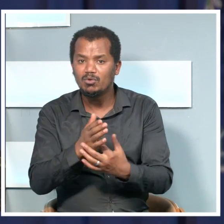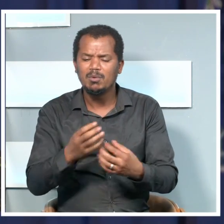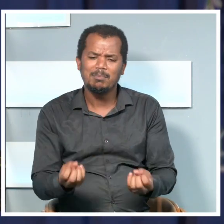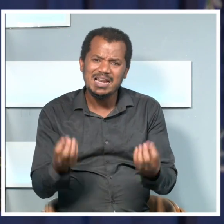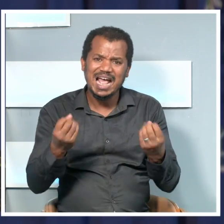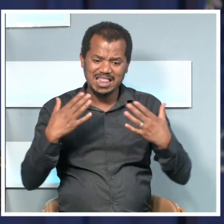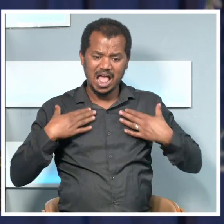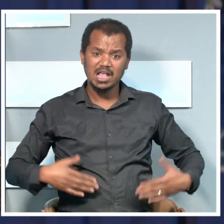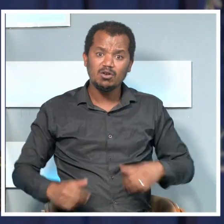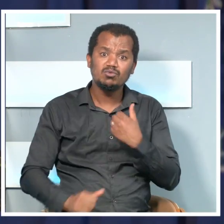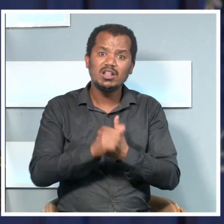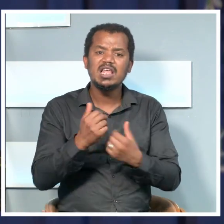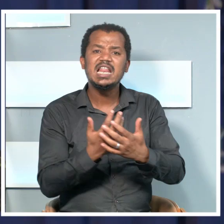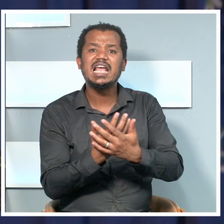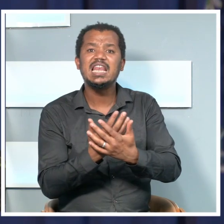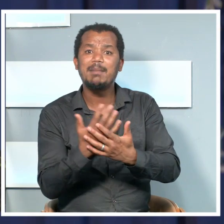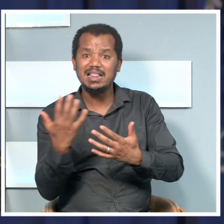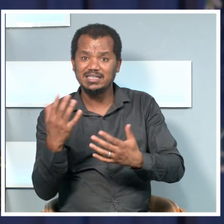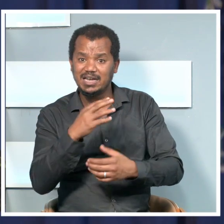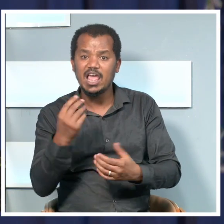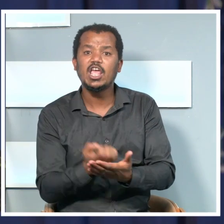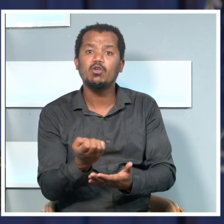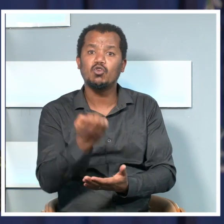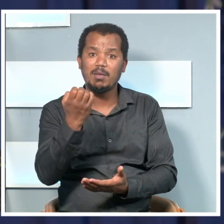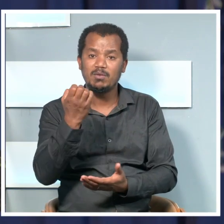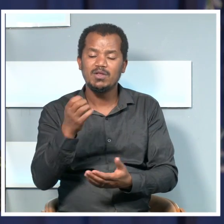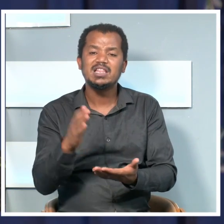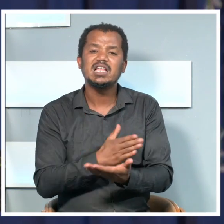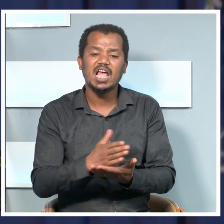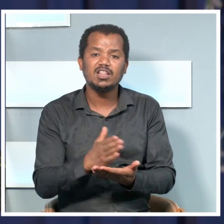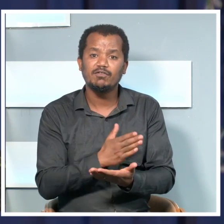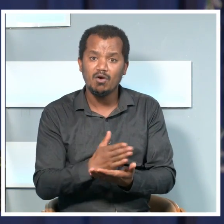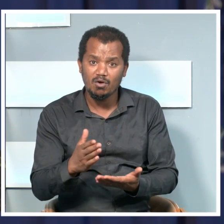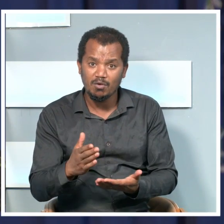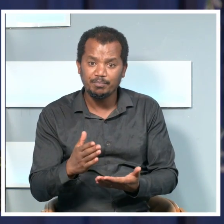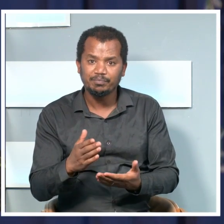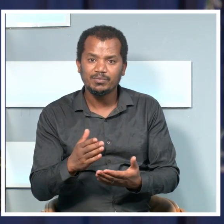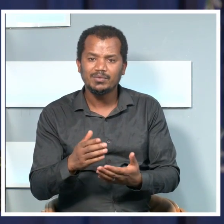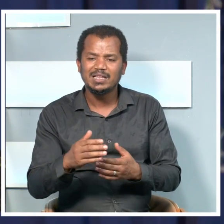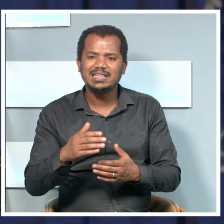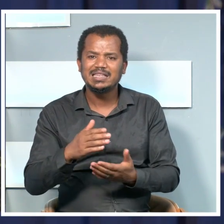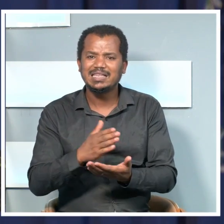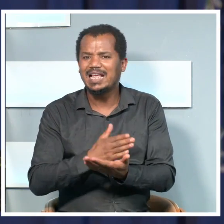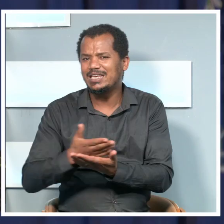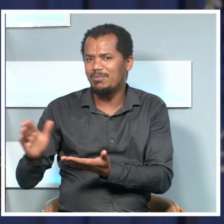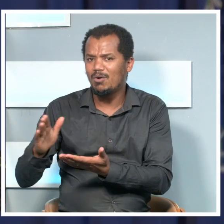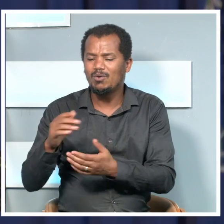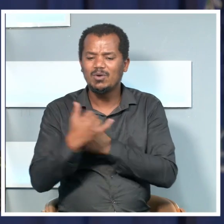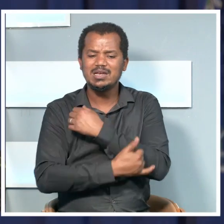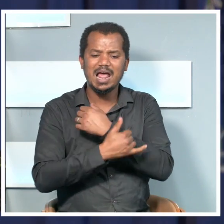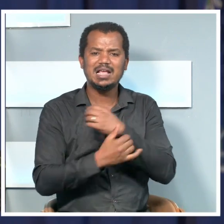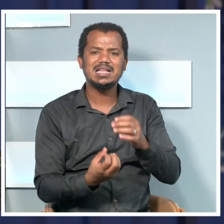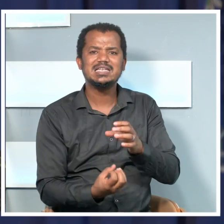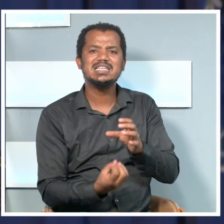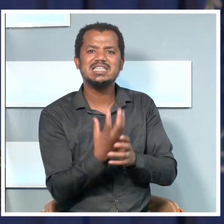በሌላም በኩል በርካታ አካል ጉዳተኞች ከልማትና ከኢኮኖሚያዊ ተሳትፎ ተገድበው እንደ